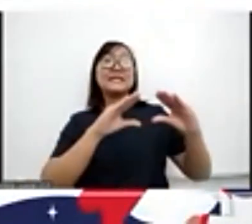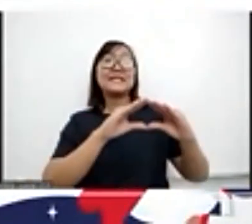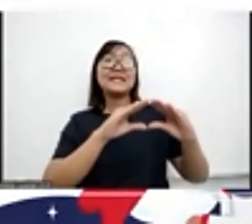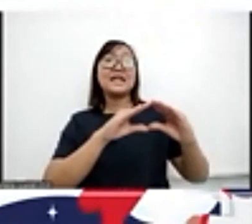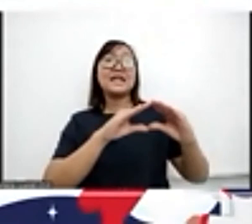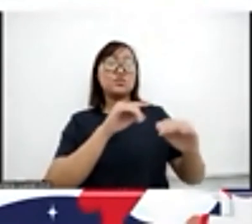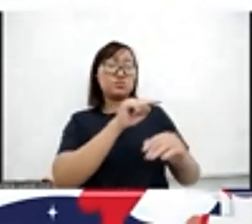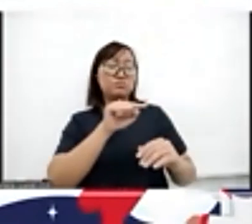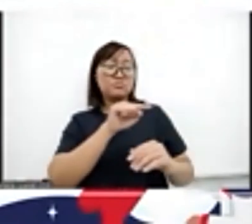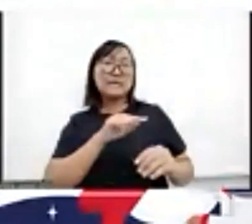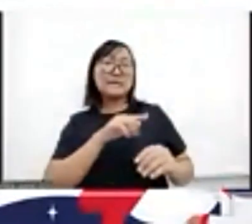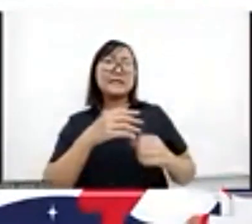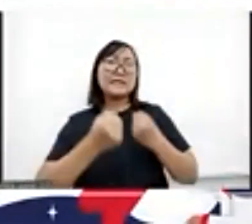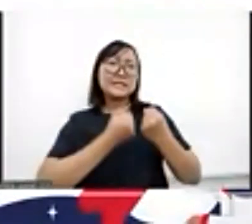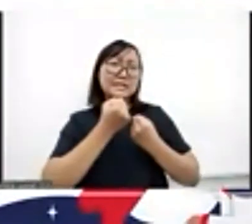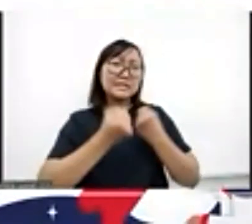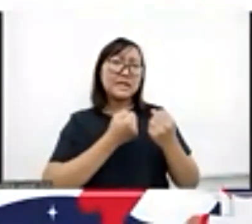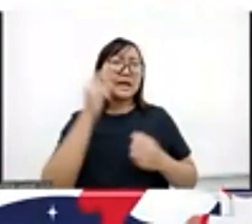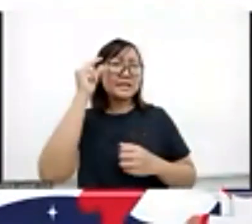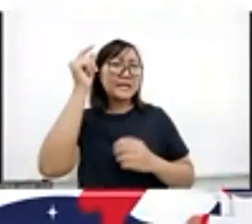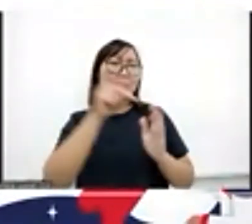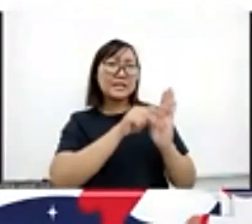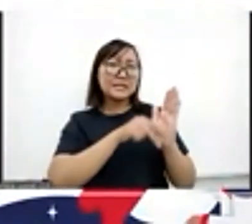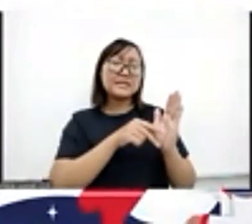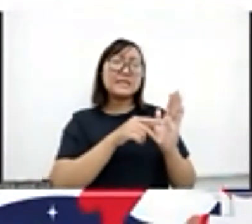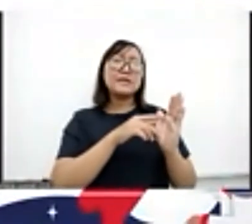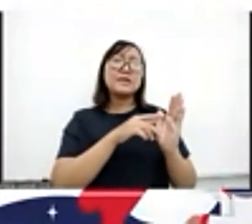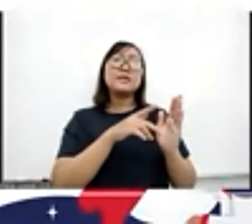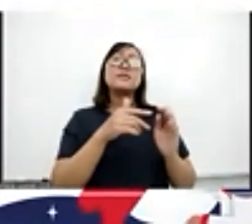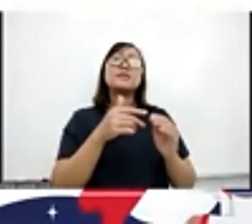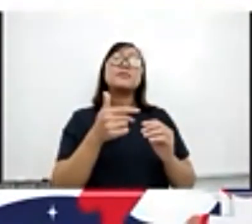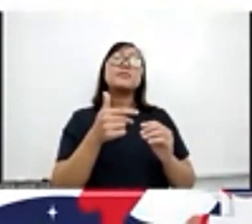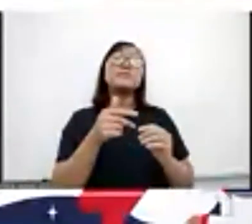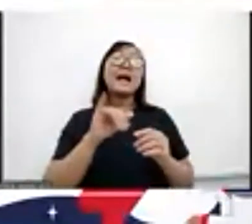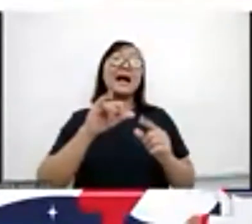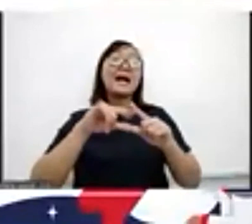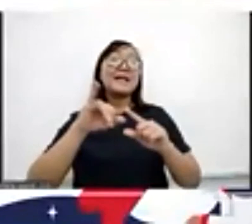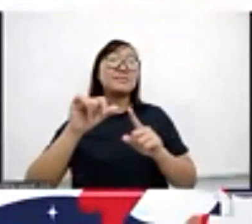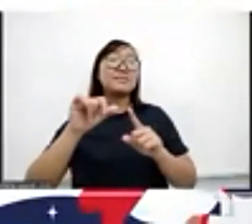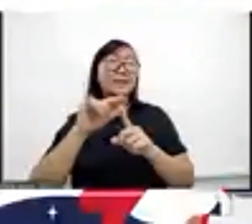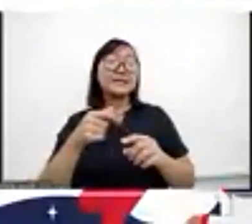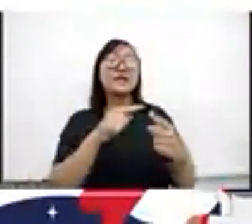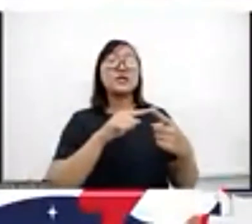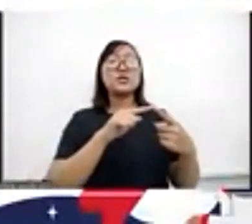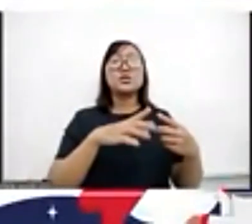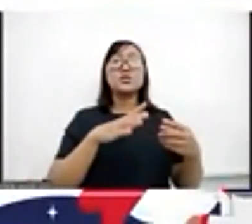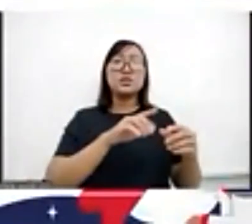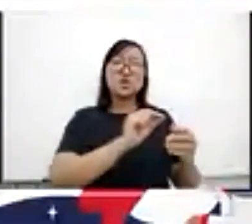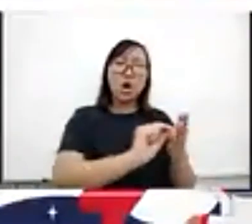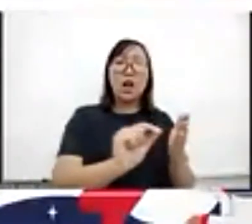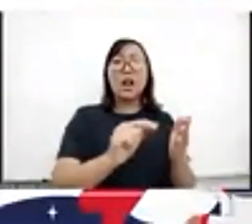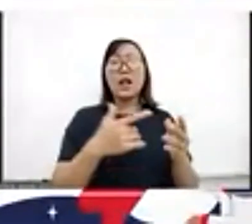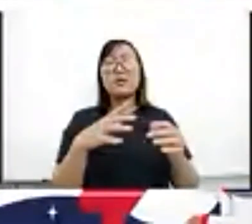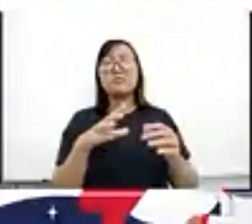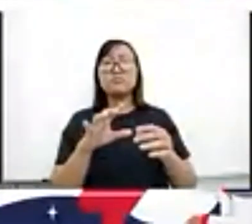kerja-kerja ipge dari bawah komunitas sekolah kemudian political balanced sampai present returned and the port is itu adalah